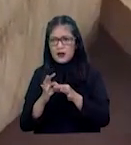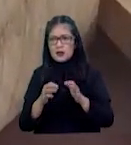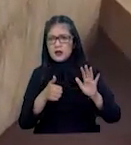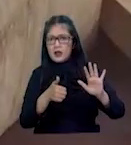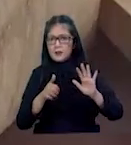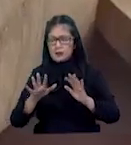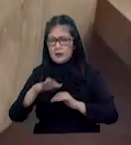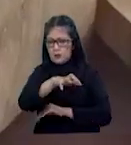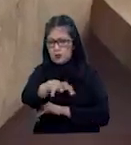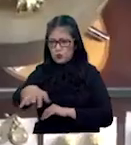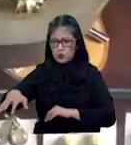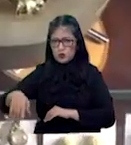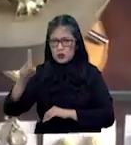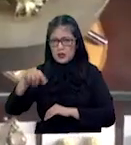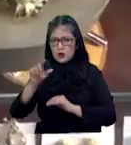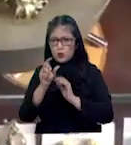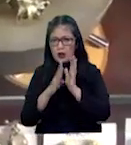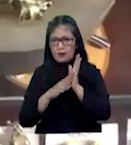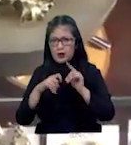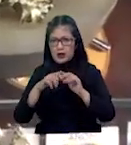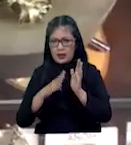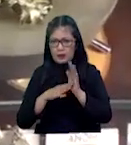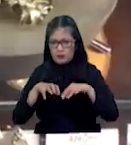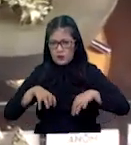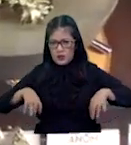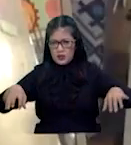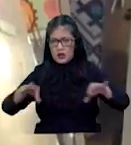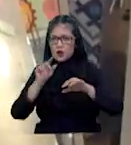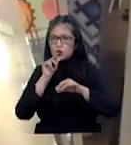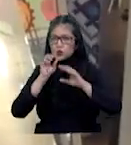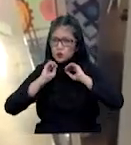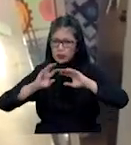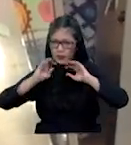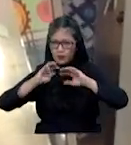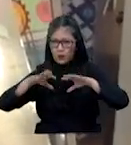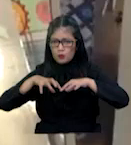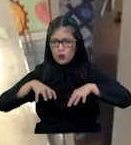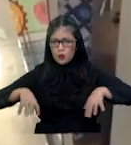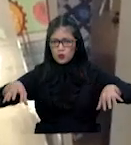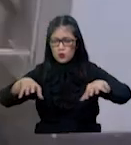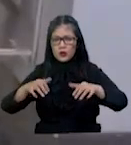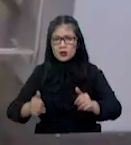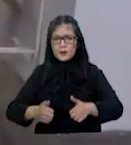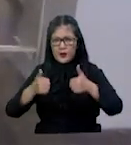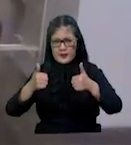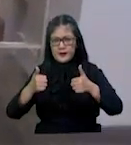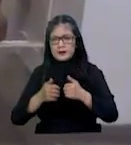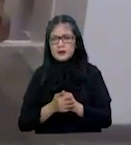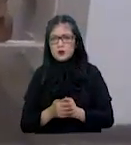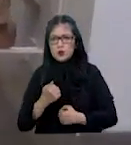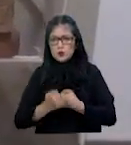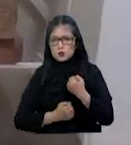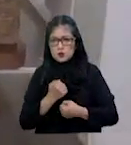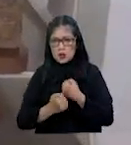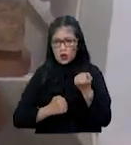produk unggulan UMKM dari berbagai daerah di tanah air saling beradu untuk mempromosikan keunggulan produknya masing-masing upaya saling mendukung